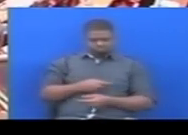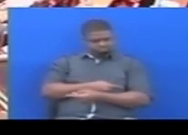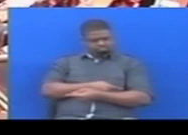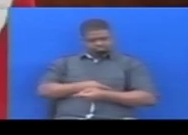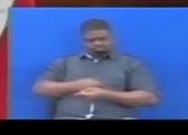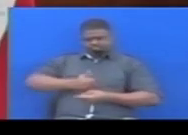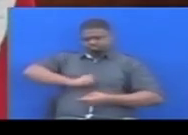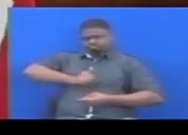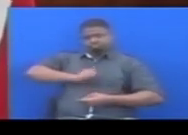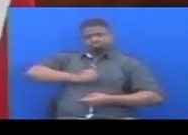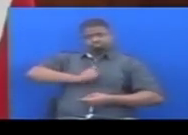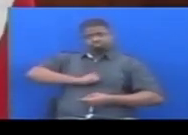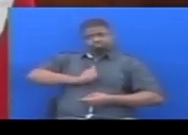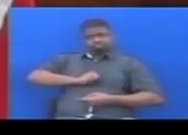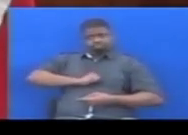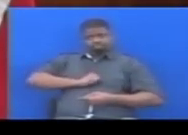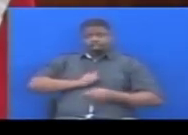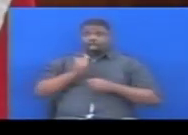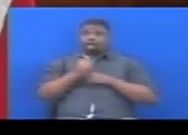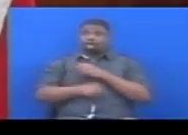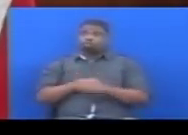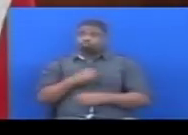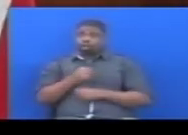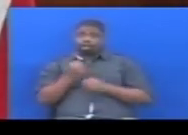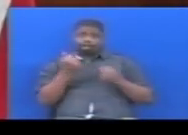kinywa. Na hatua ambayo tumefikia sasa hivi, Mheshimiwa